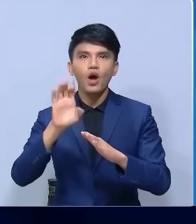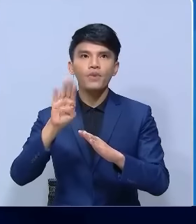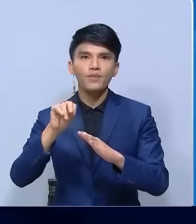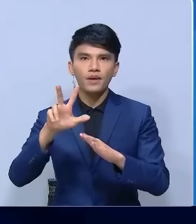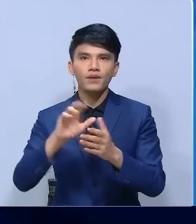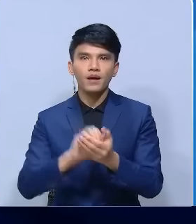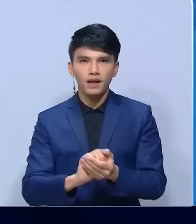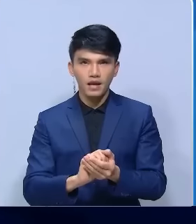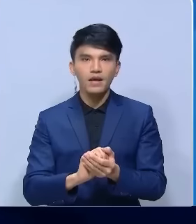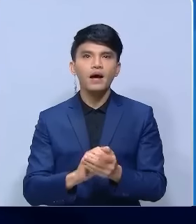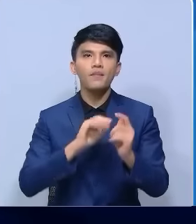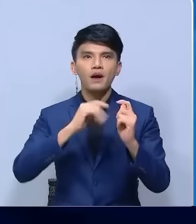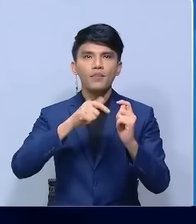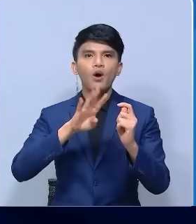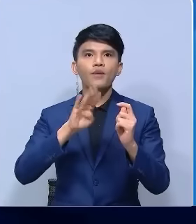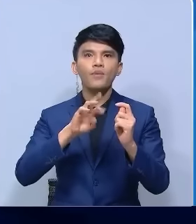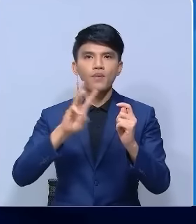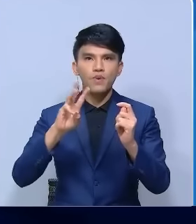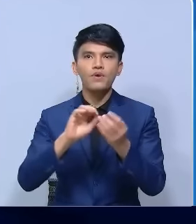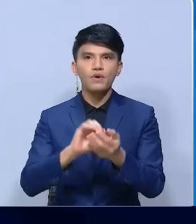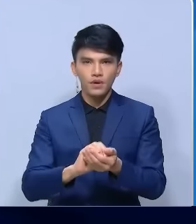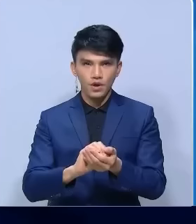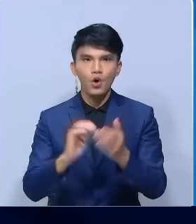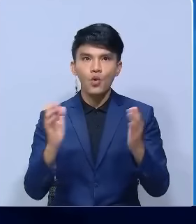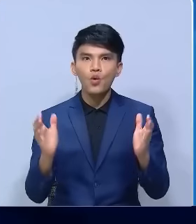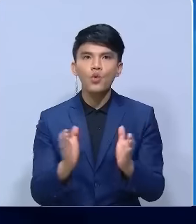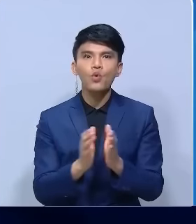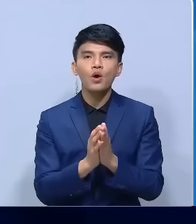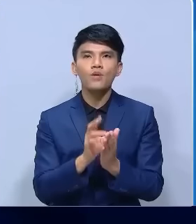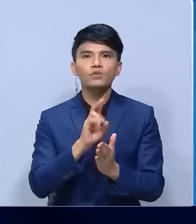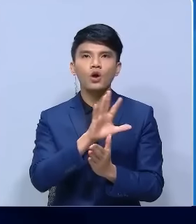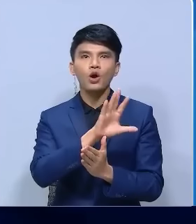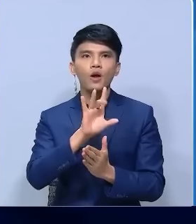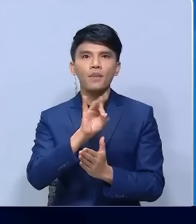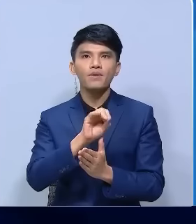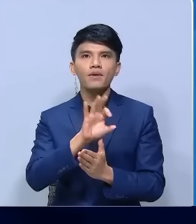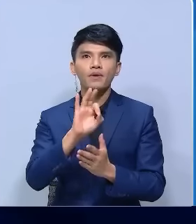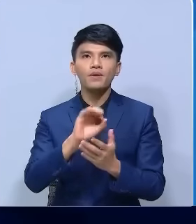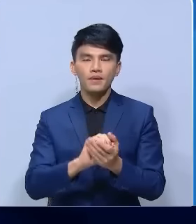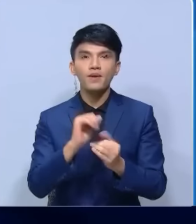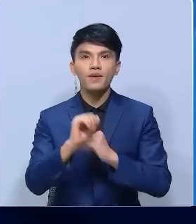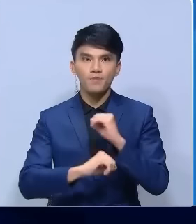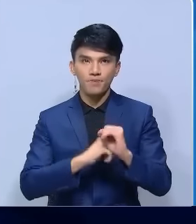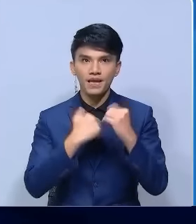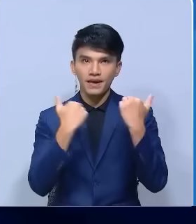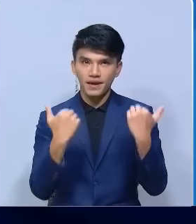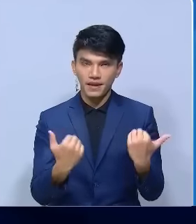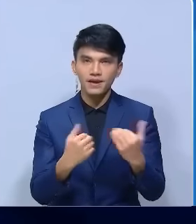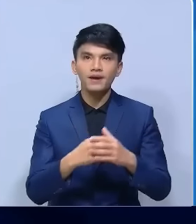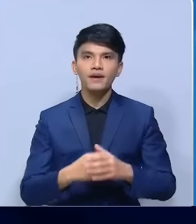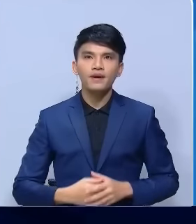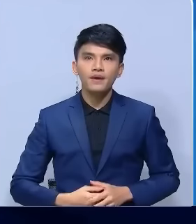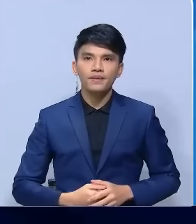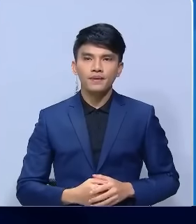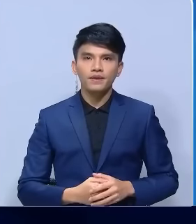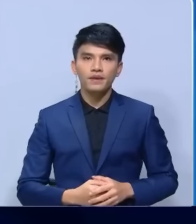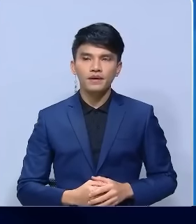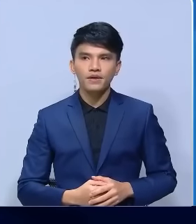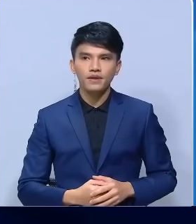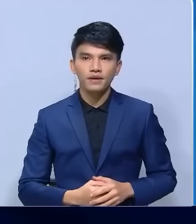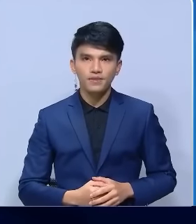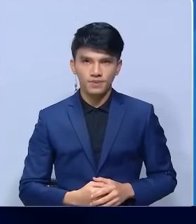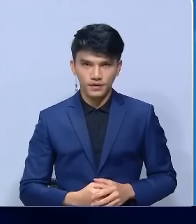นที่อำเภอพลพิสัยเนี่ย46ลูกก็รวมแล้วนะคะ289ลูกค่ะส่วนปีนี้เนี่ยที่รัตน